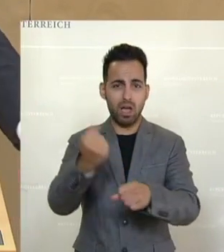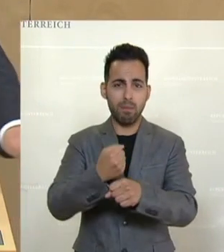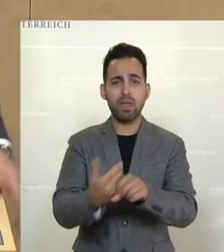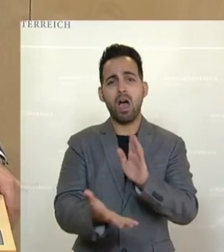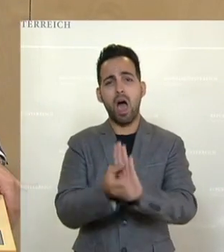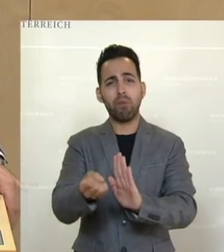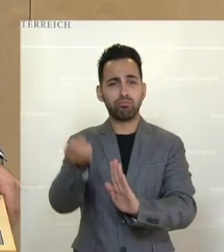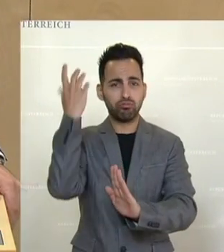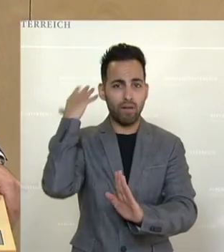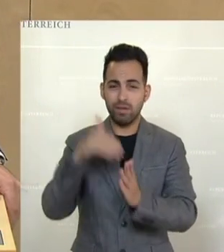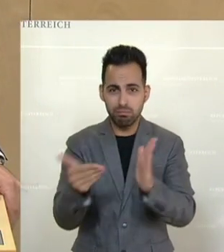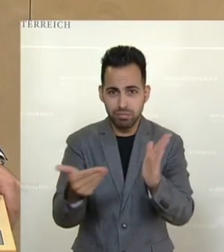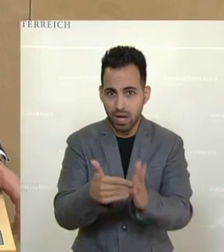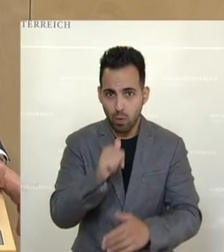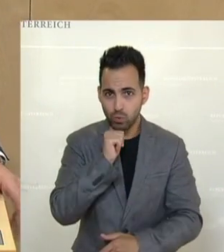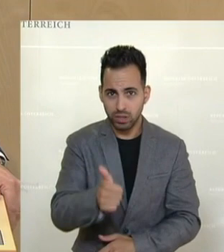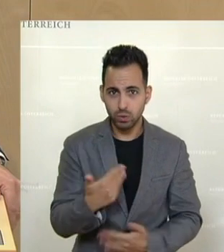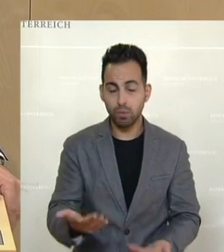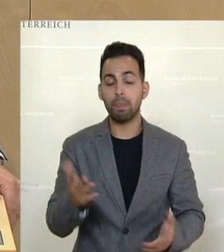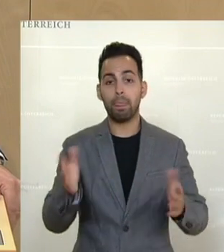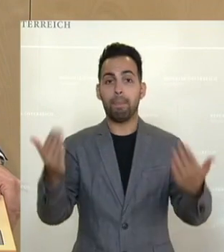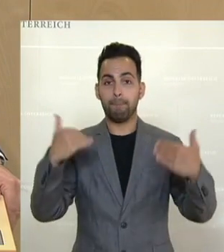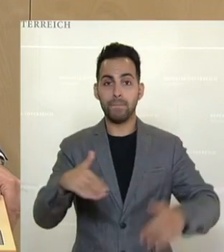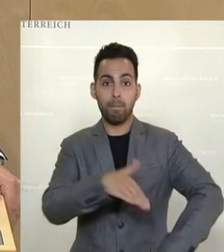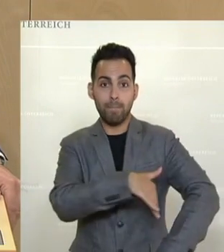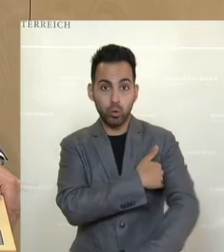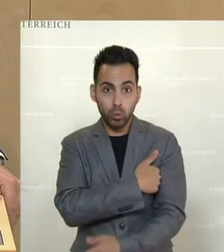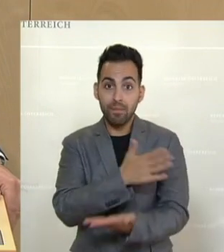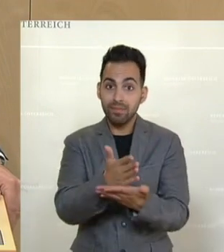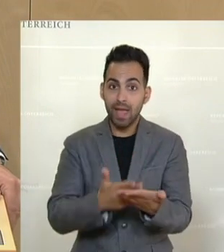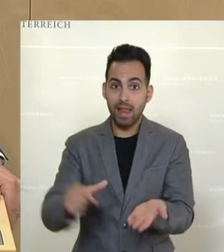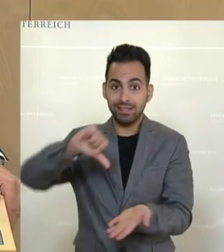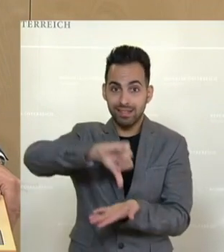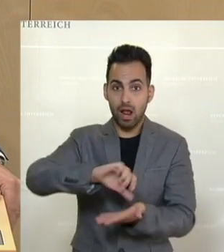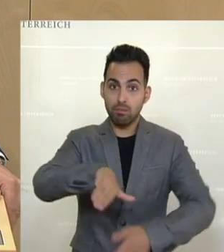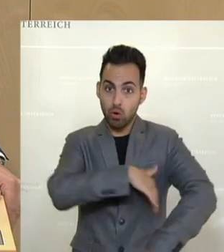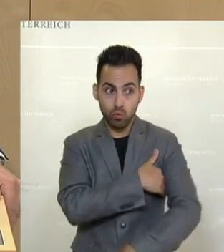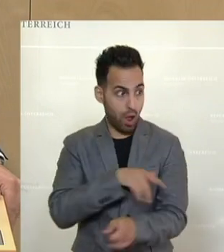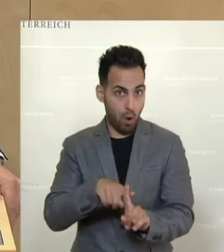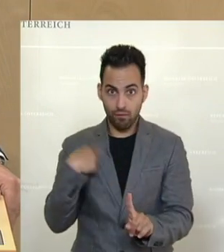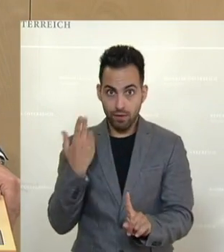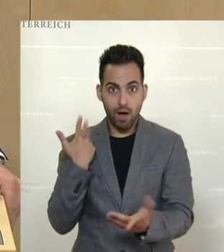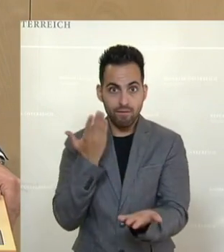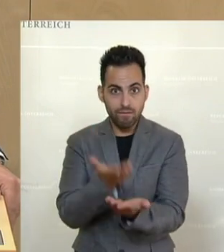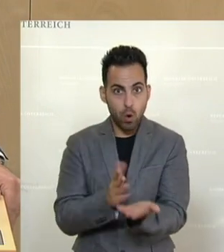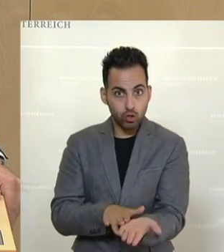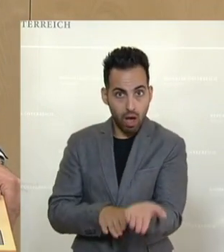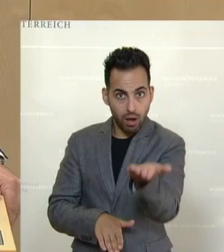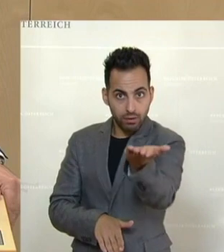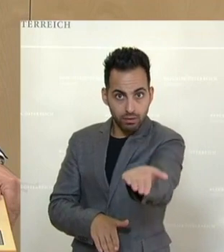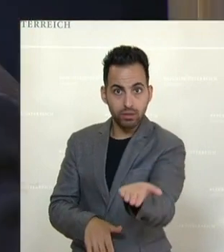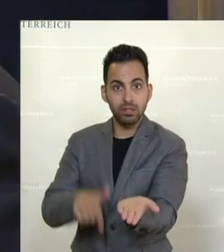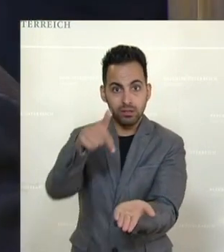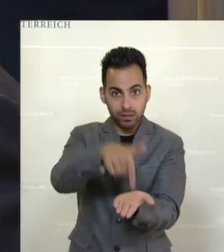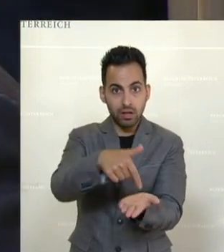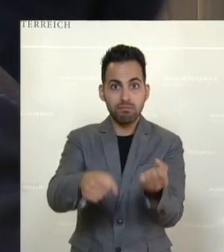Sie ist nicht notwendig. Matura, teilzentrale Matura, auch ein Zugang von uns, wo wir gesagt haben,